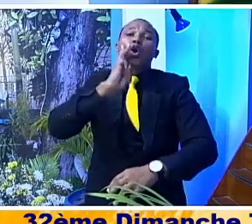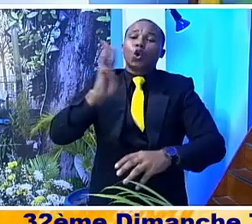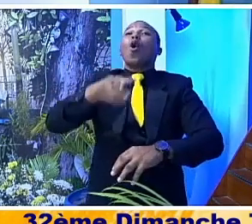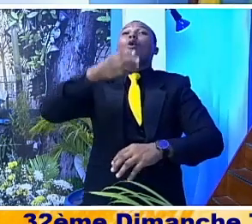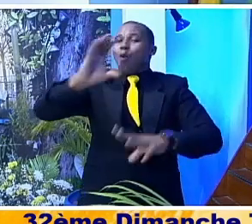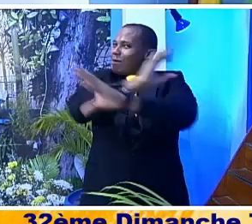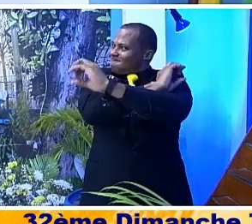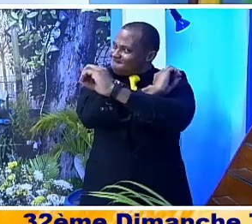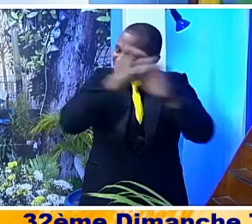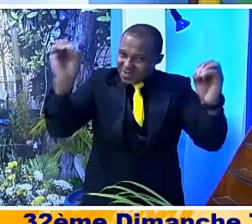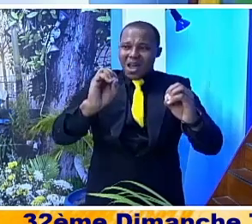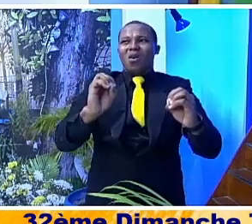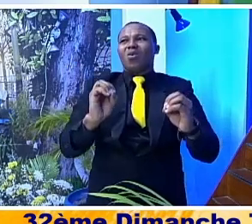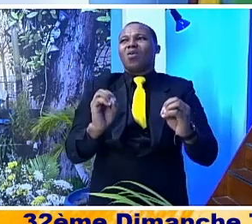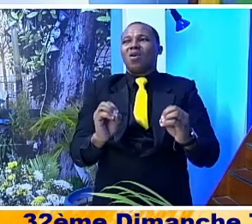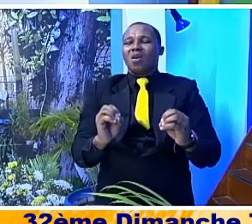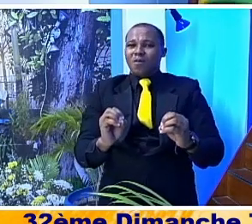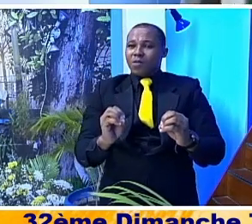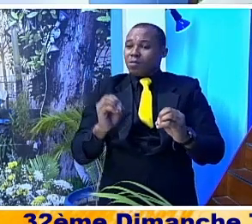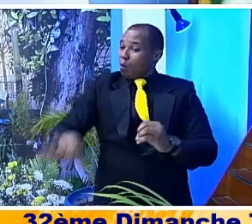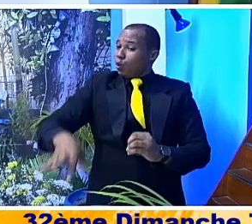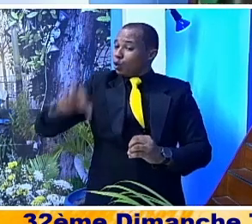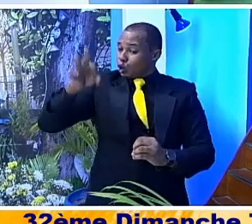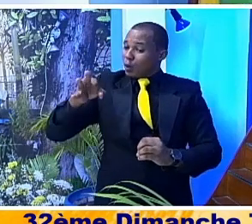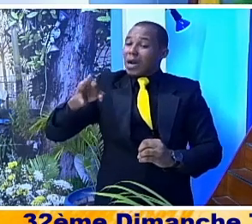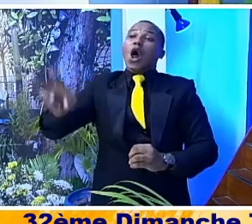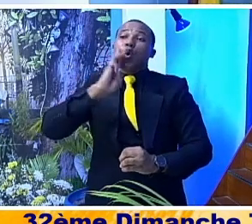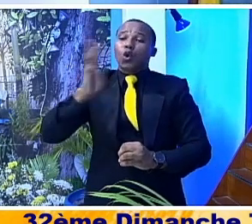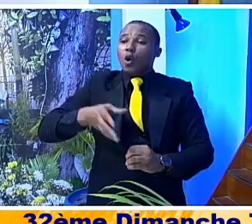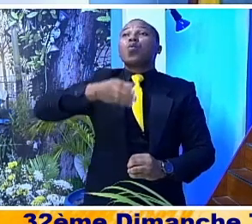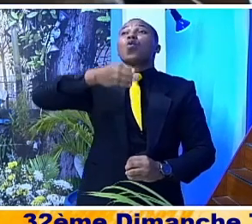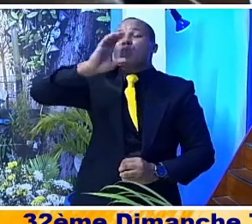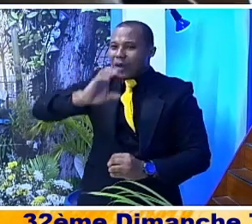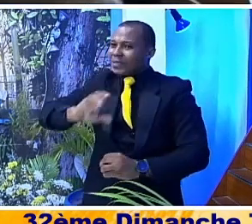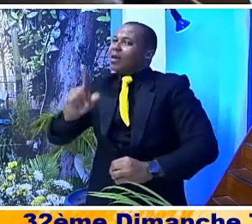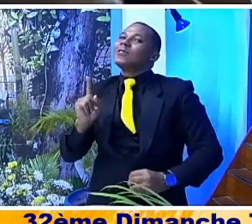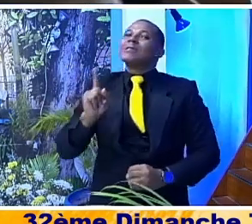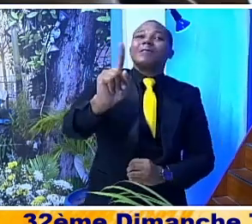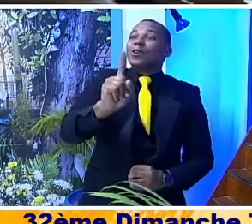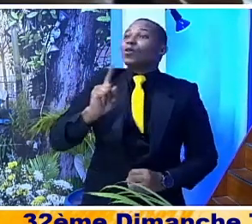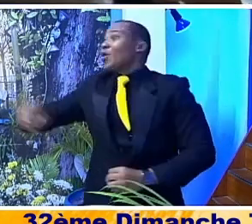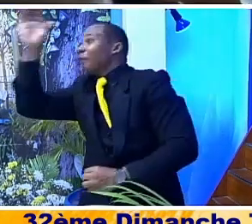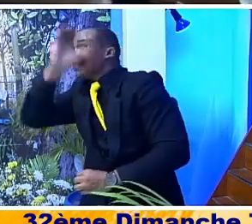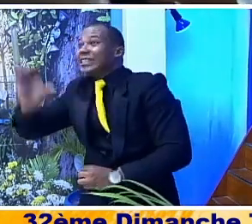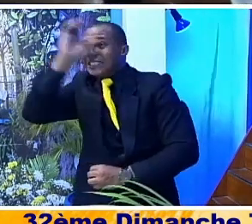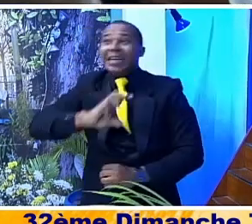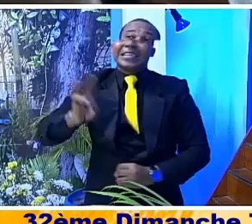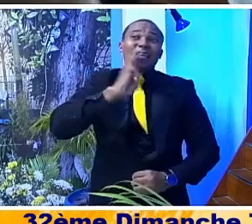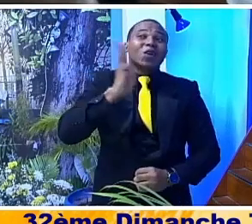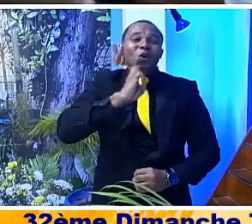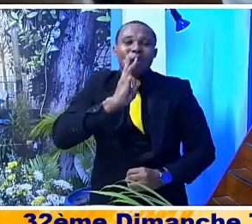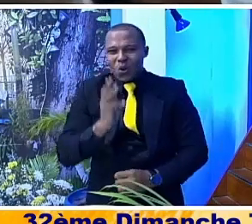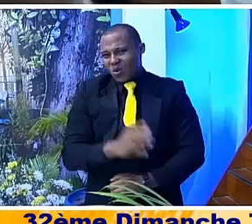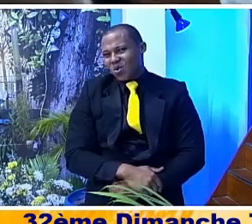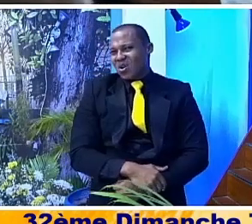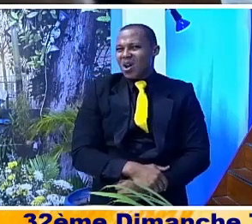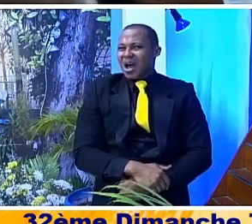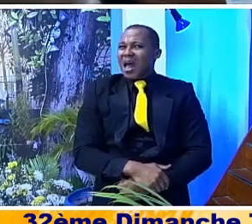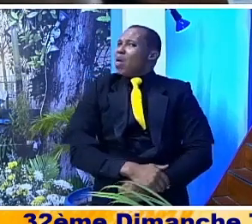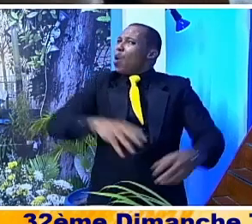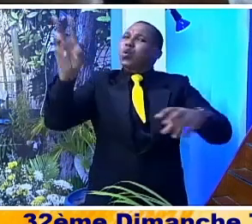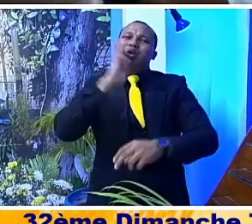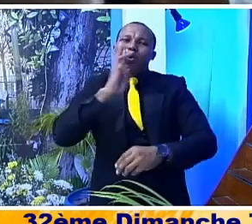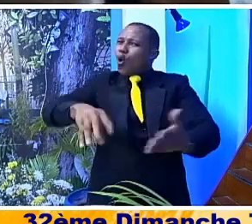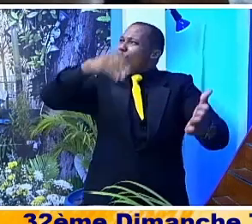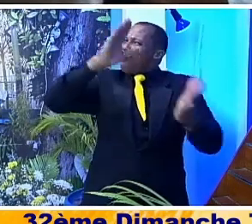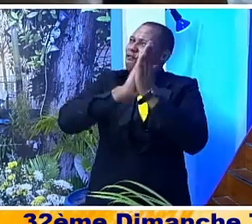boire. Pour mon Dieu, nos petits galons de l'eau qu'on y a fait marcher, monter, descendre. Yo dit, petit sachet de l'eau à monter 15 goudes. Eh